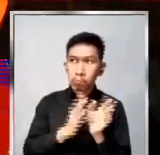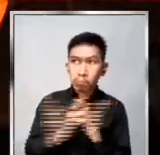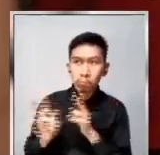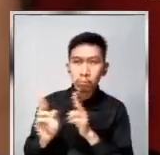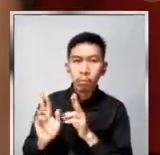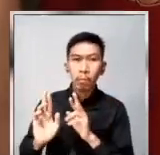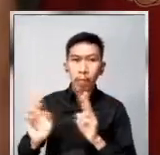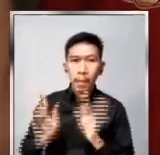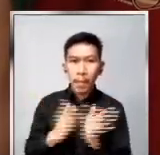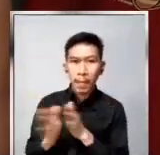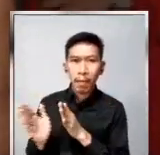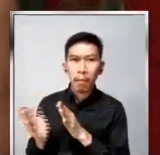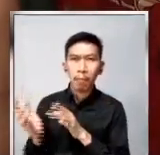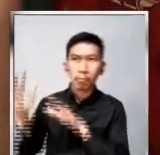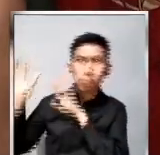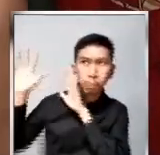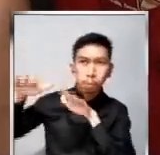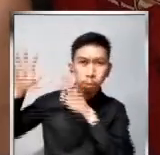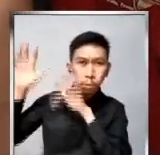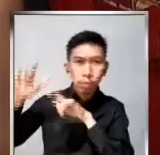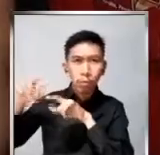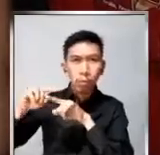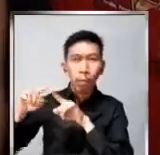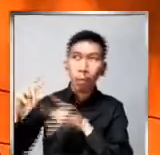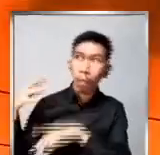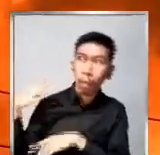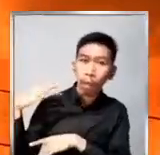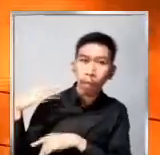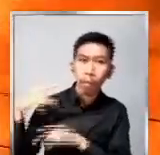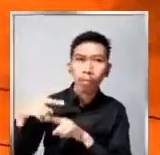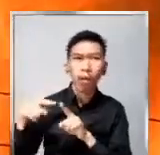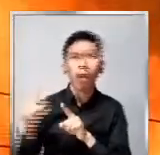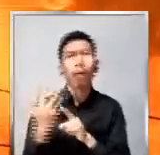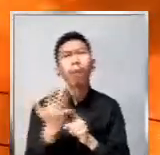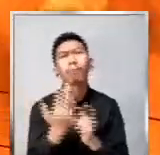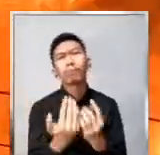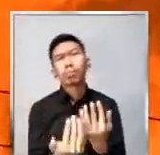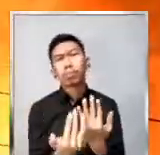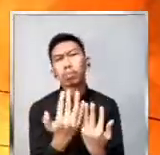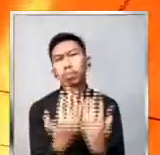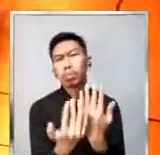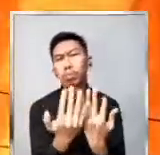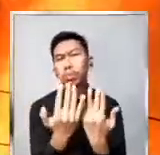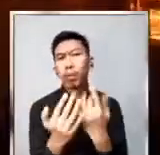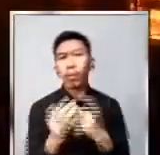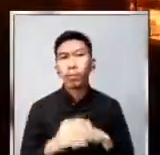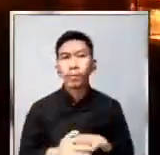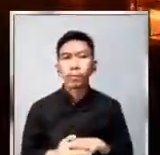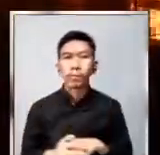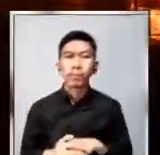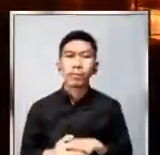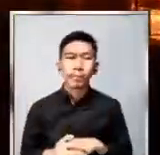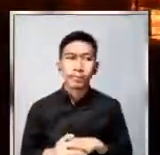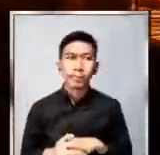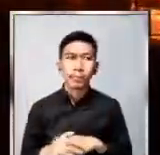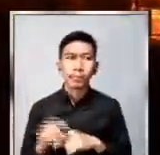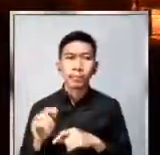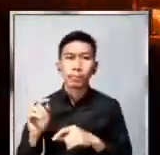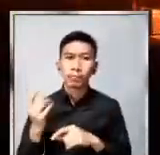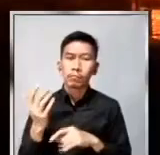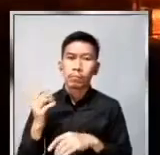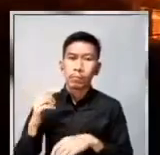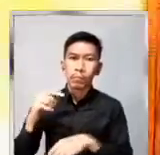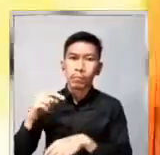kalaban. Nag-aantay po kami sa ano, sa bagyo ay siyempre po yung malakas yung hangin. Bandang alas 9 ng gabi raw nagsimula ang sunog sa